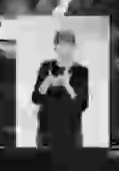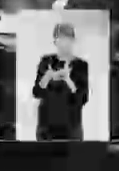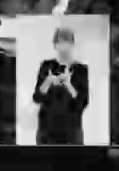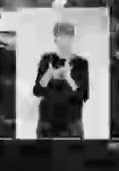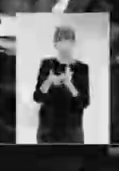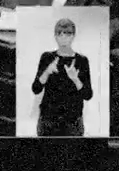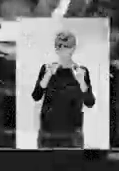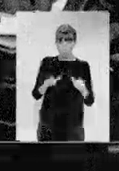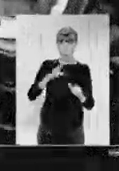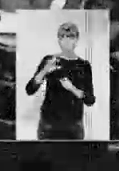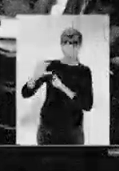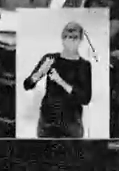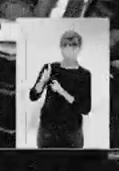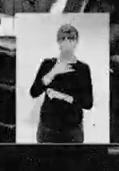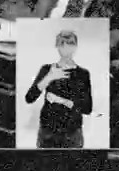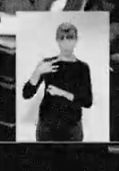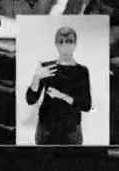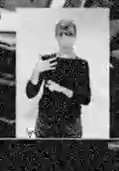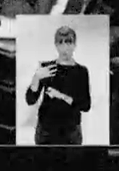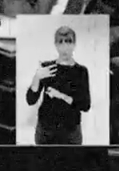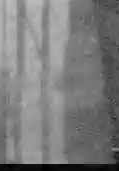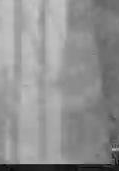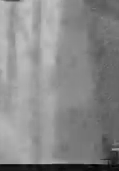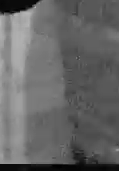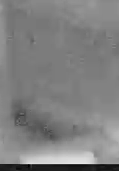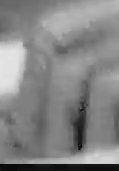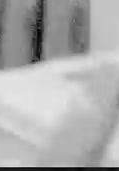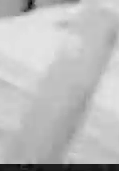ennemi de la République.